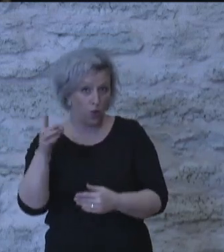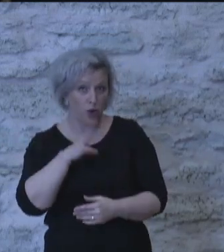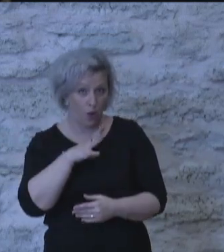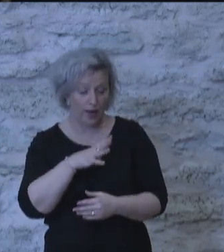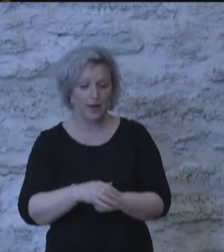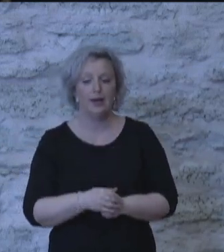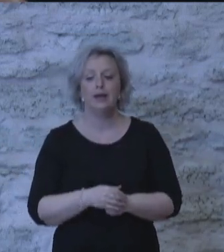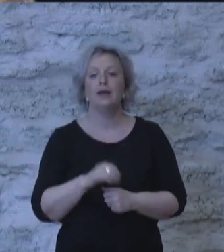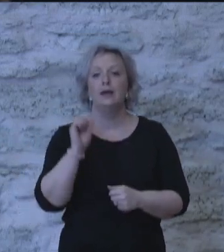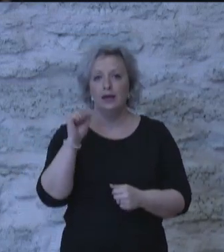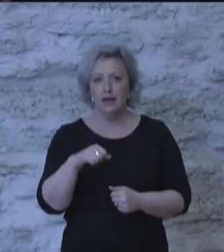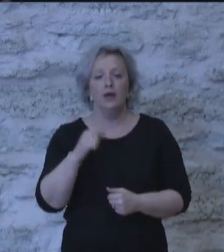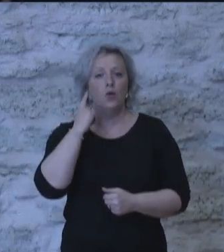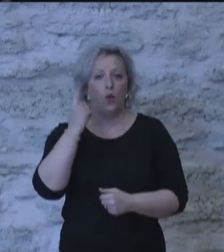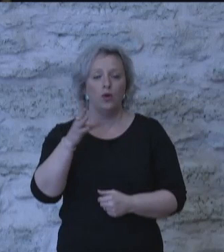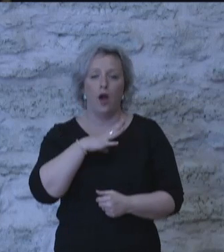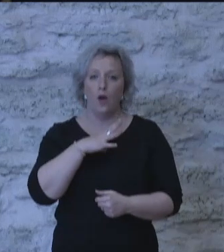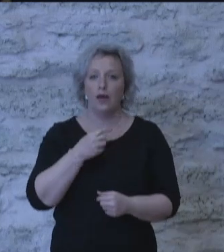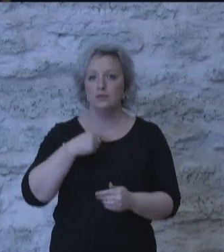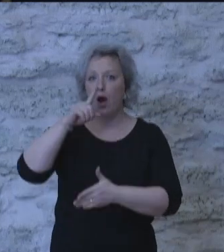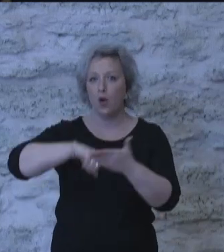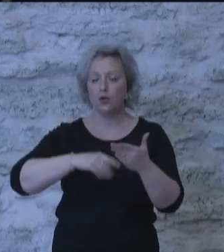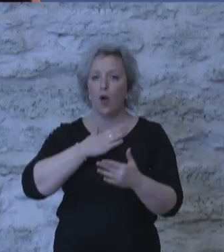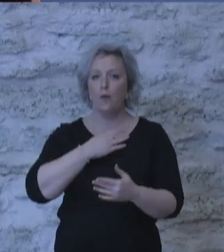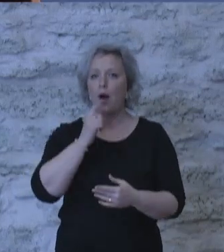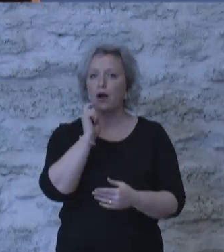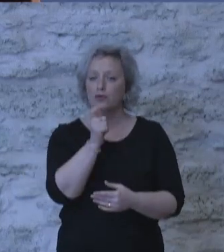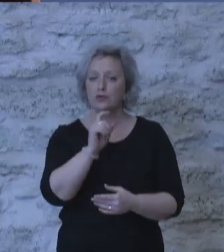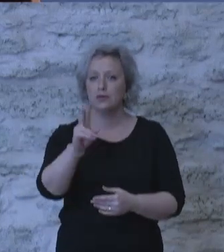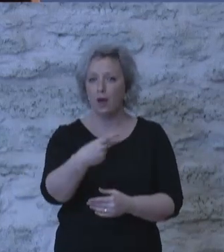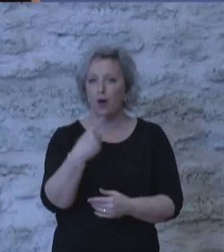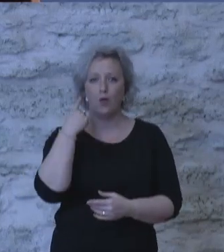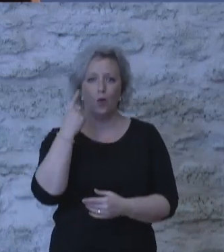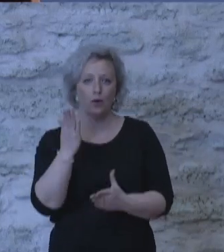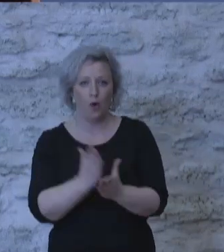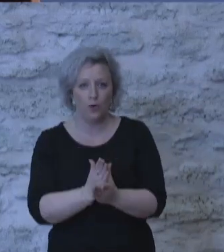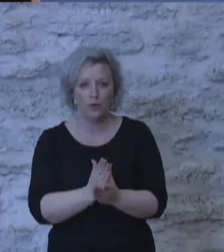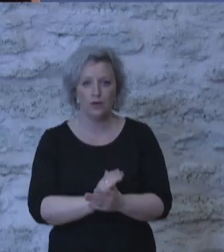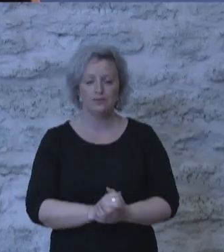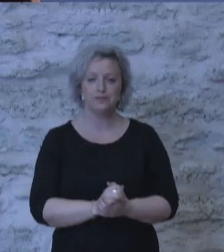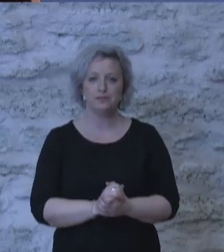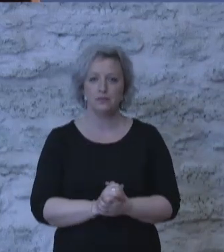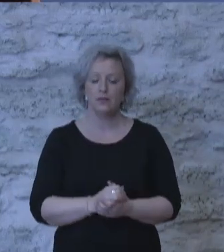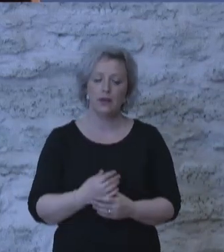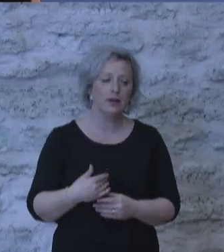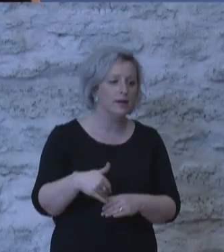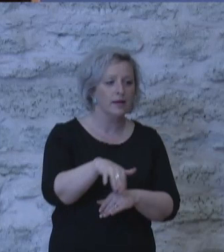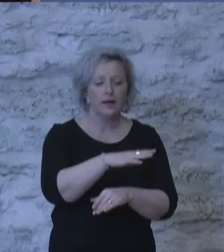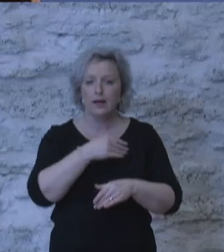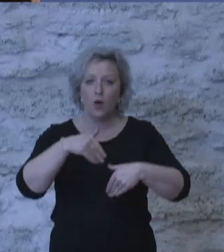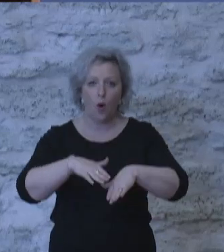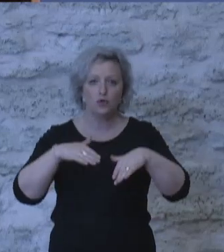Jah, jutt oli kuulda. Ma loodan, et minu jutt on ka kuulda. Me oleme need otsused langetanud